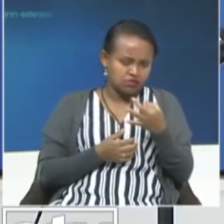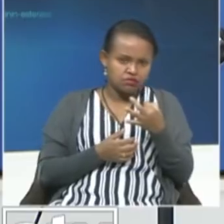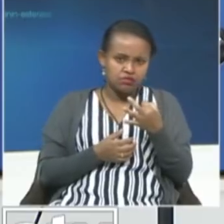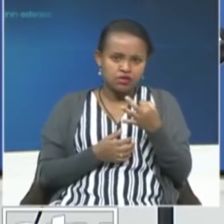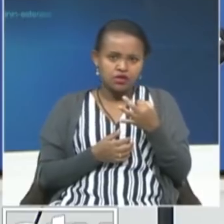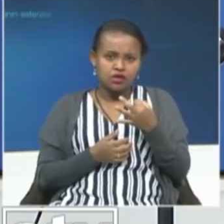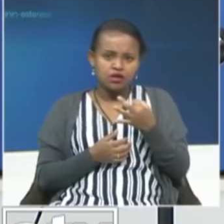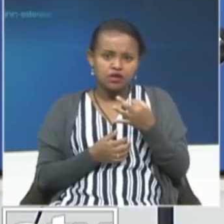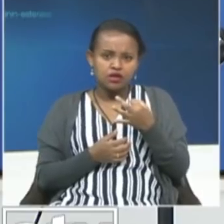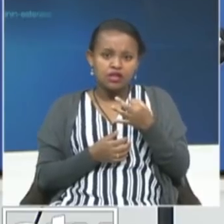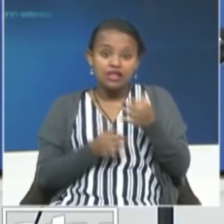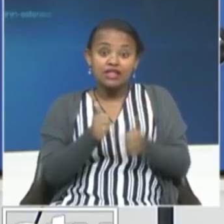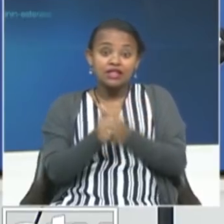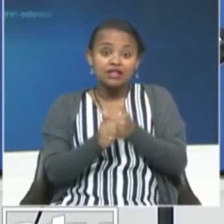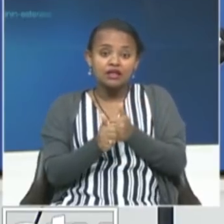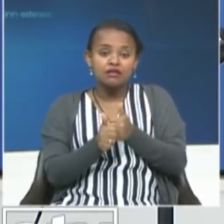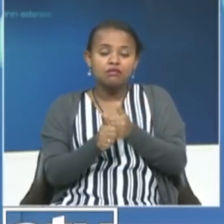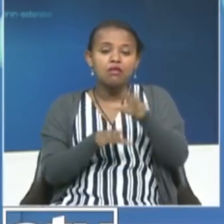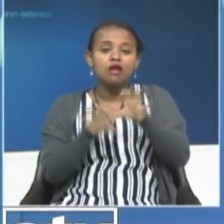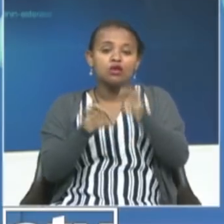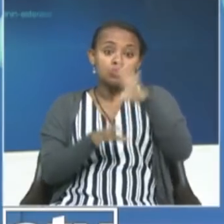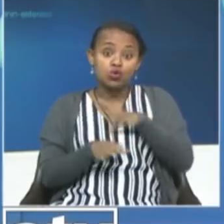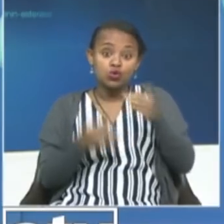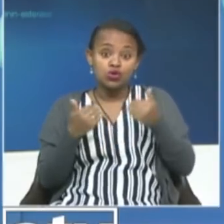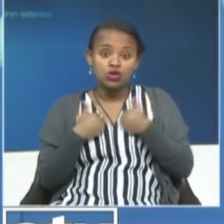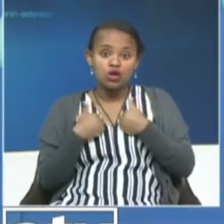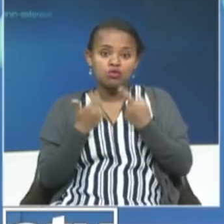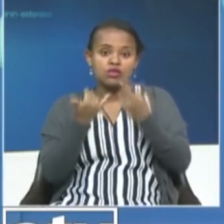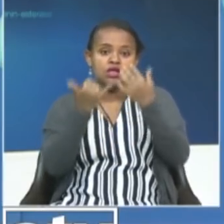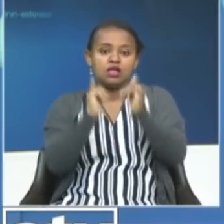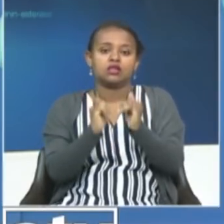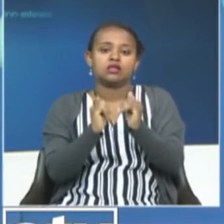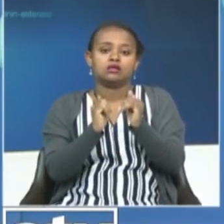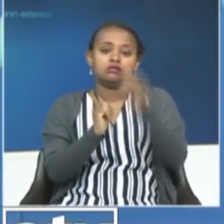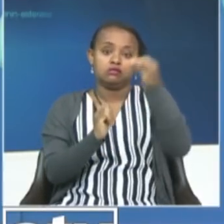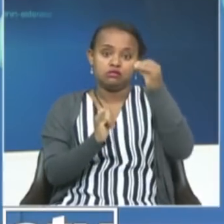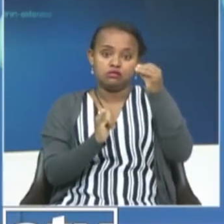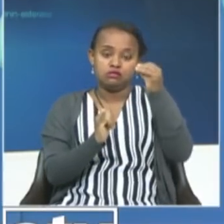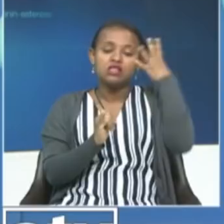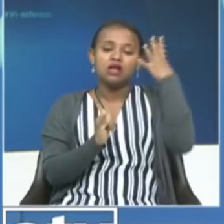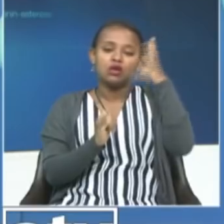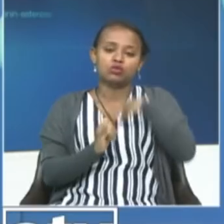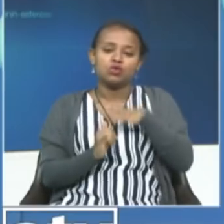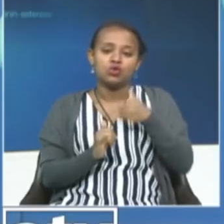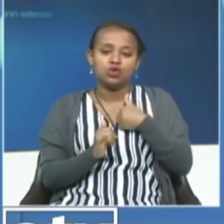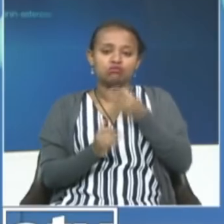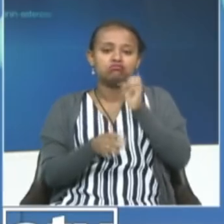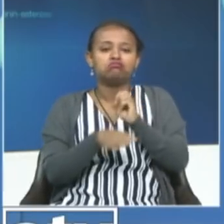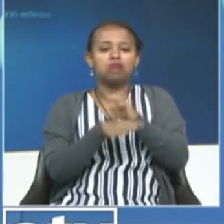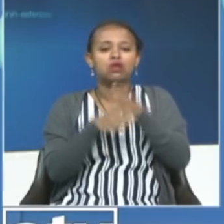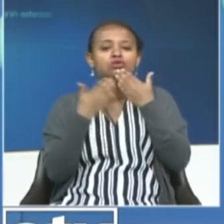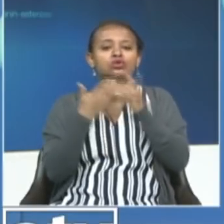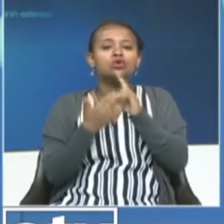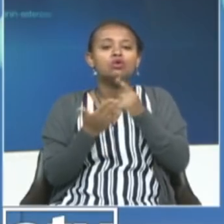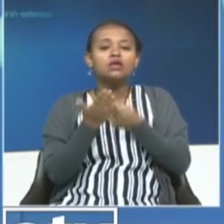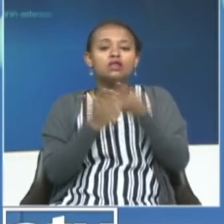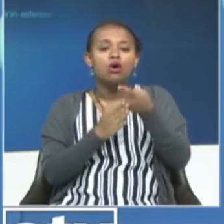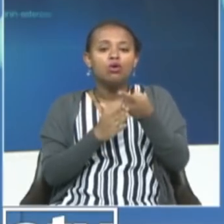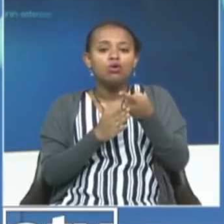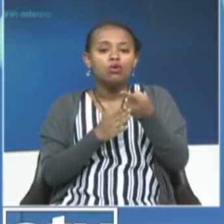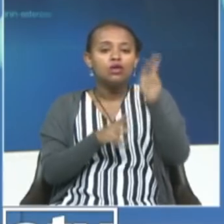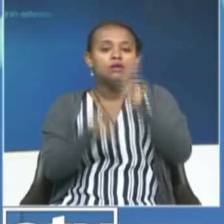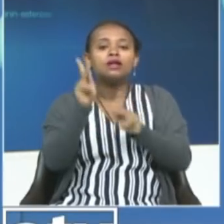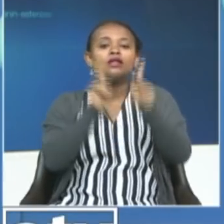የሚባለውን ነገር በደንብ ክትትል የሚያደርጉ ሰዎች ሁሉ እንዳሉ፣ በዛ ልክ የሚዘናጉ ሰዎችም አሉ። ስለዚህ መልእክቱ ጥሩ ነው። በዛውም ልክ ደግሞ